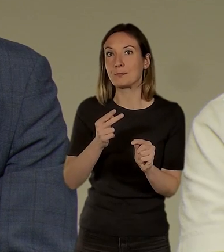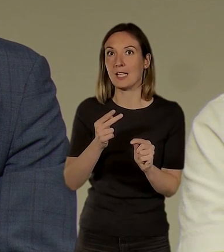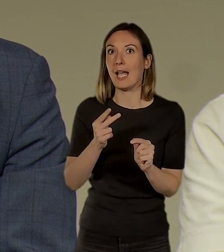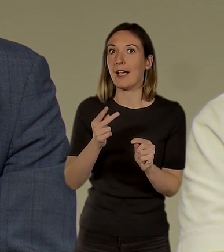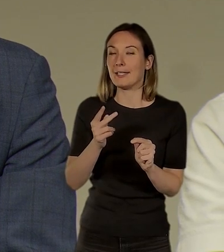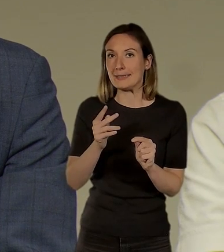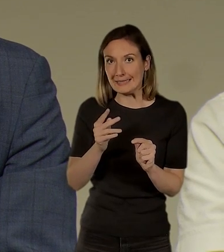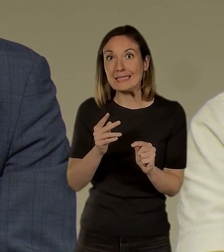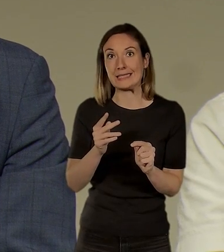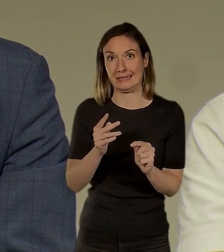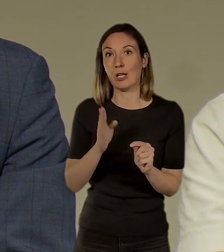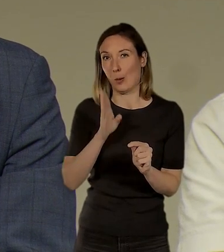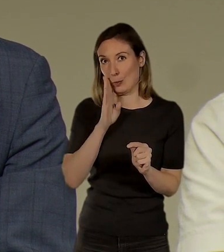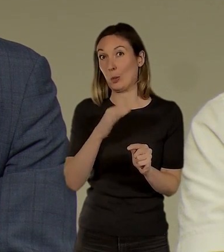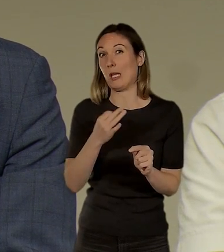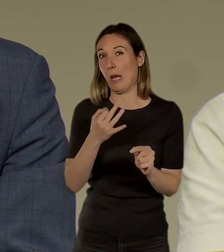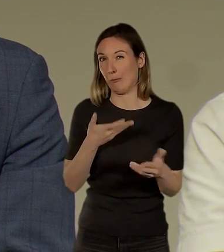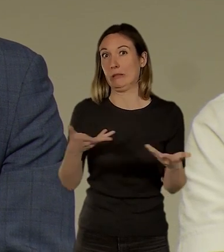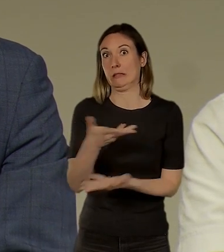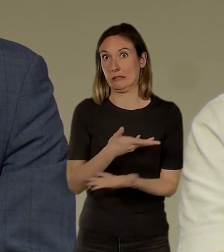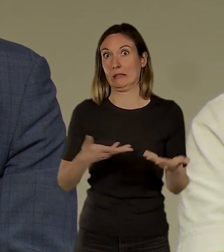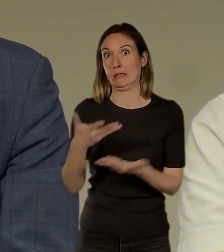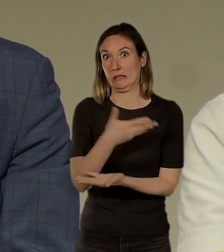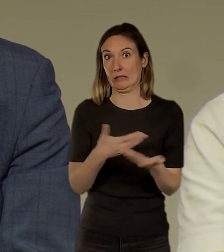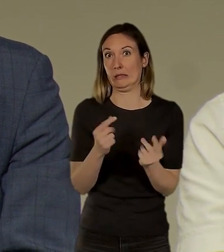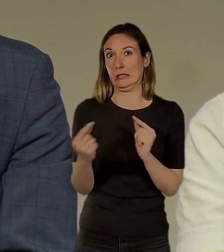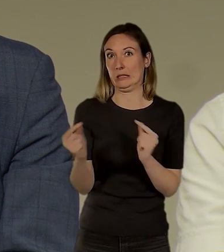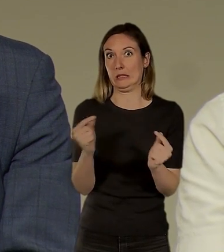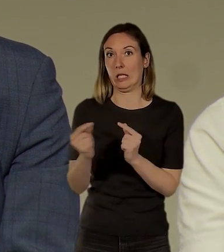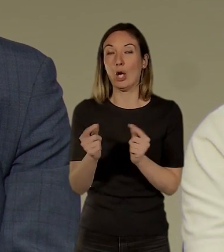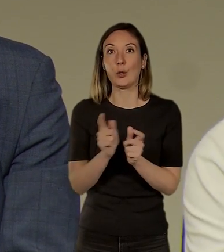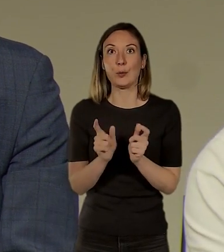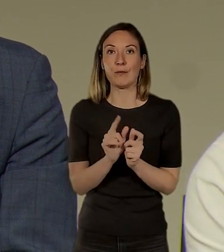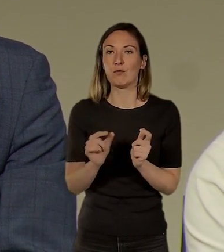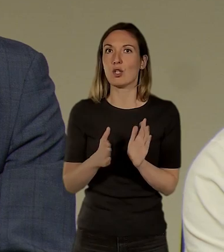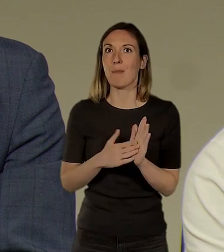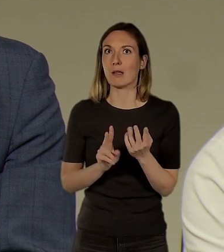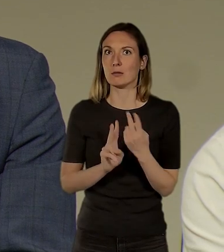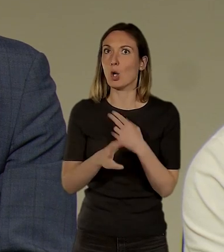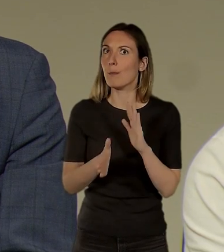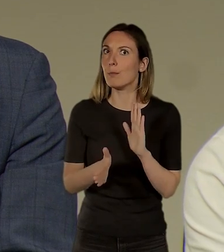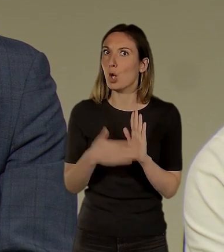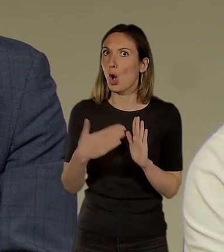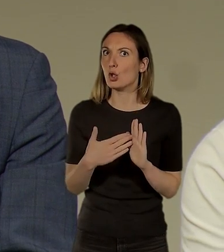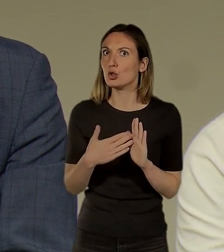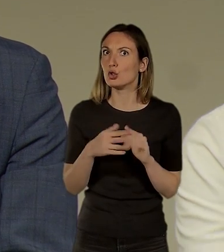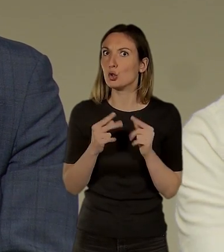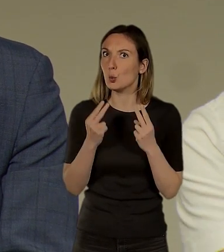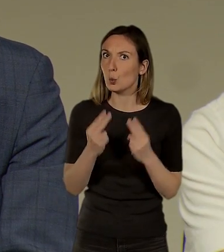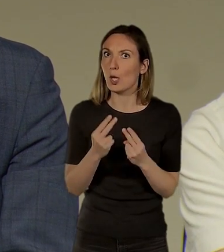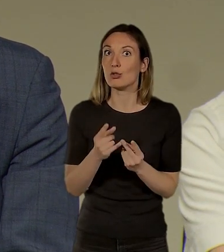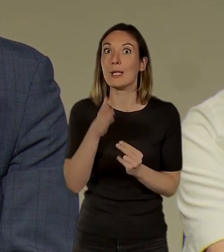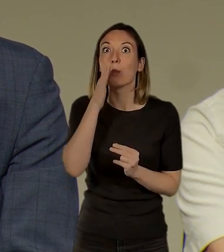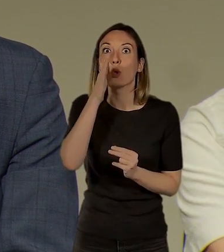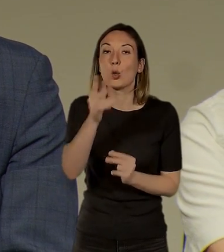rozproudí nějakou jako společenskou debatu, co ta magistrála je, k čemu by měla být do budoucna, co se s ní má dělat,